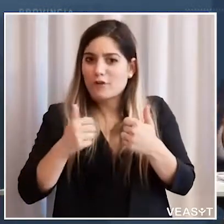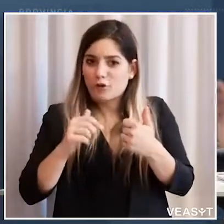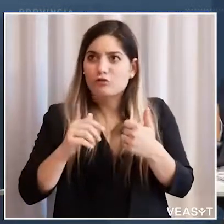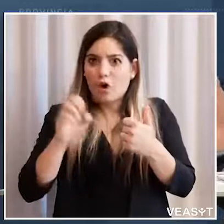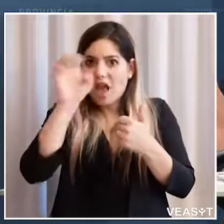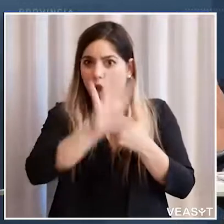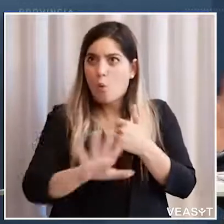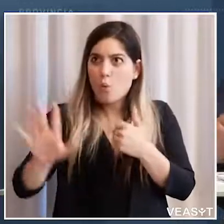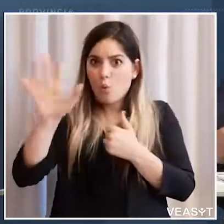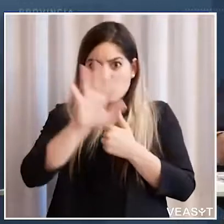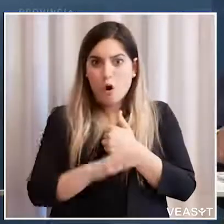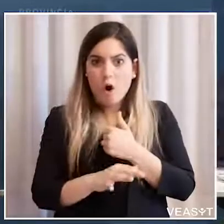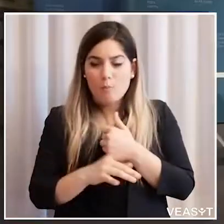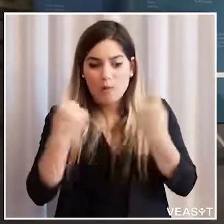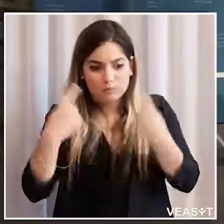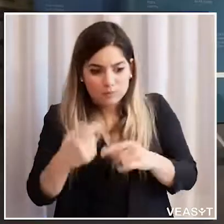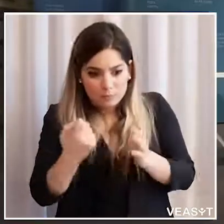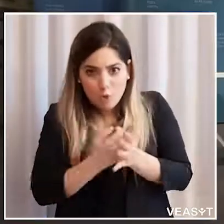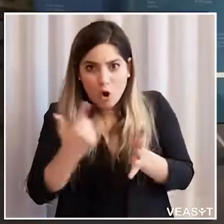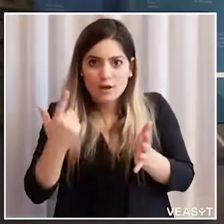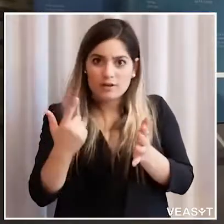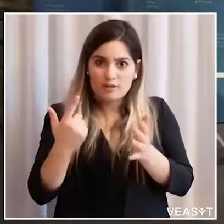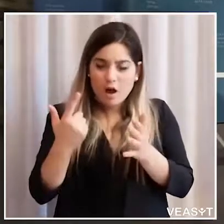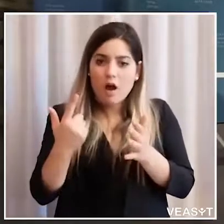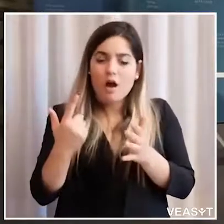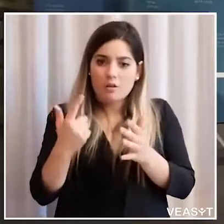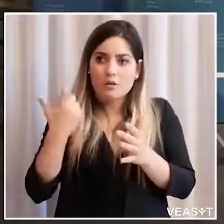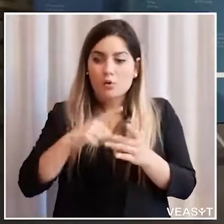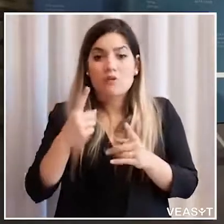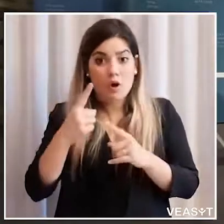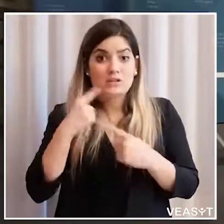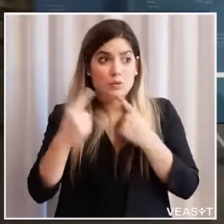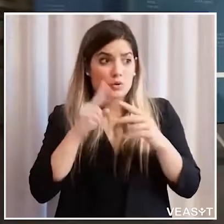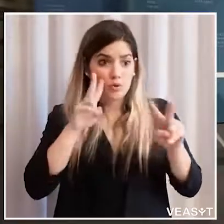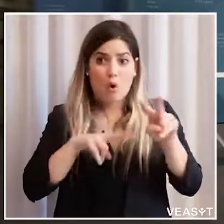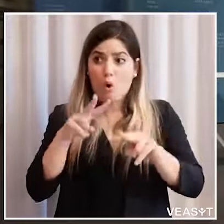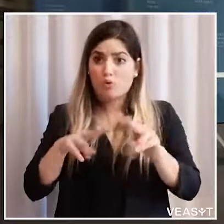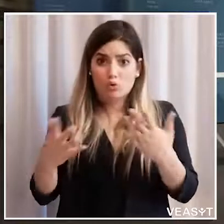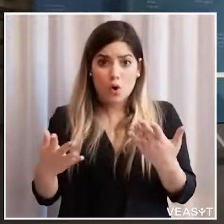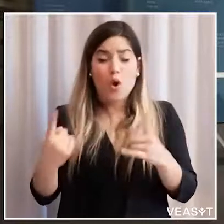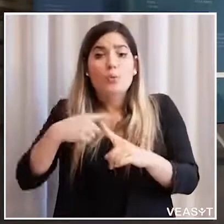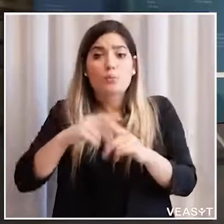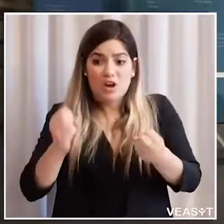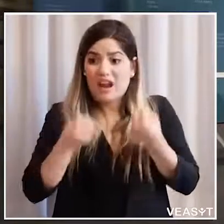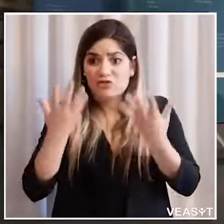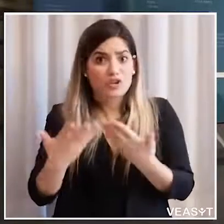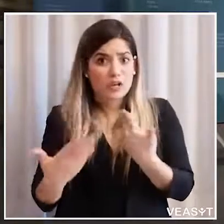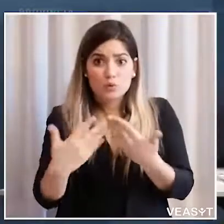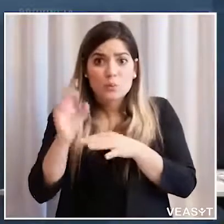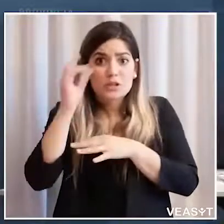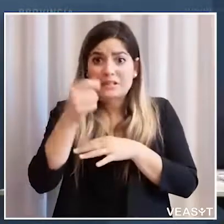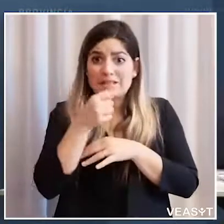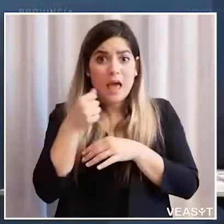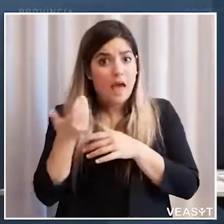confronto a tutte le realtà europee e questo per noi molto importante per sorvegliare la situazione anche di poteri agire